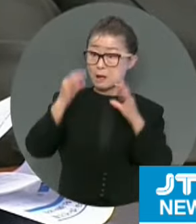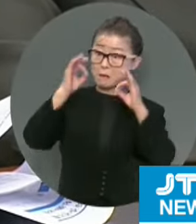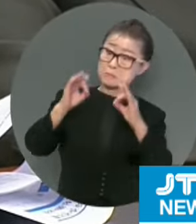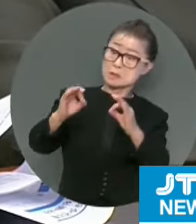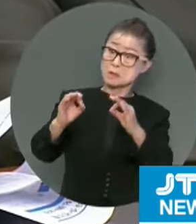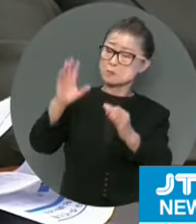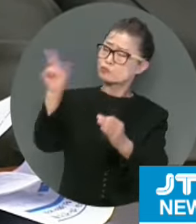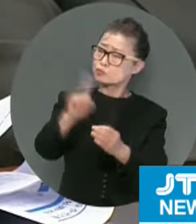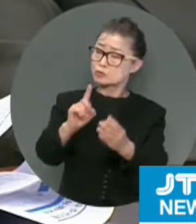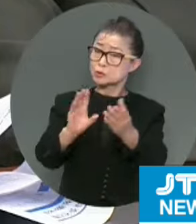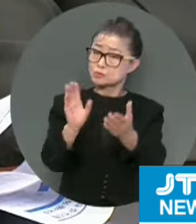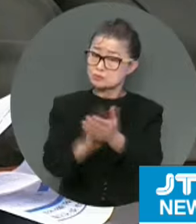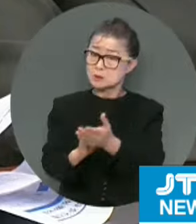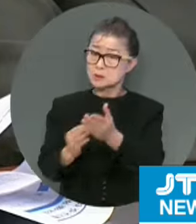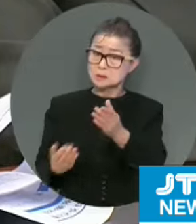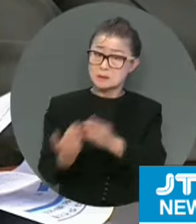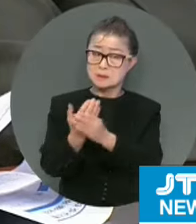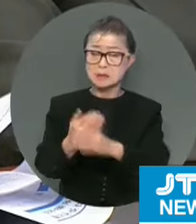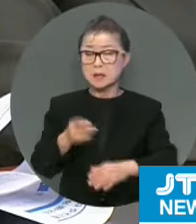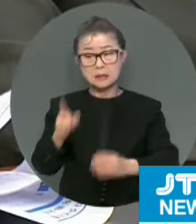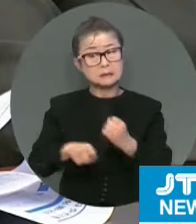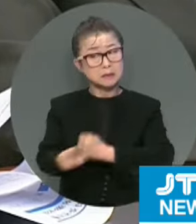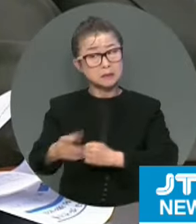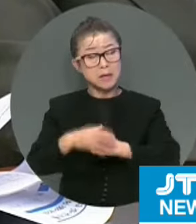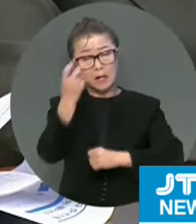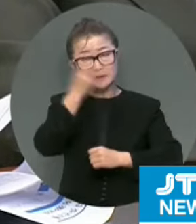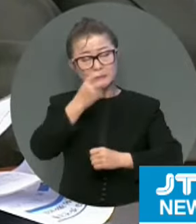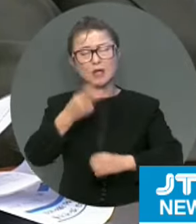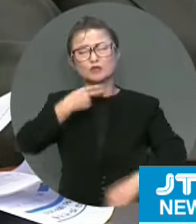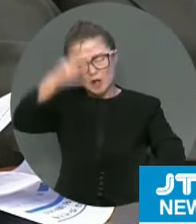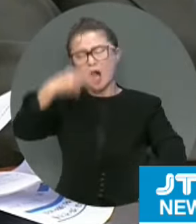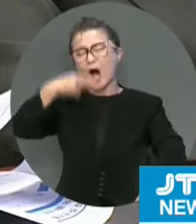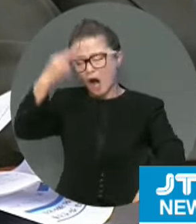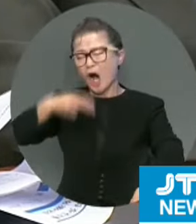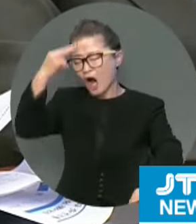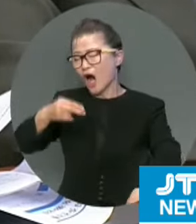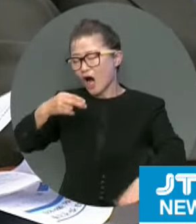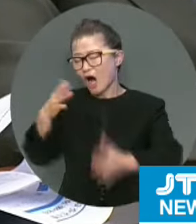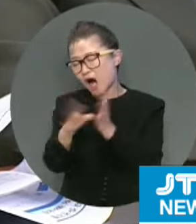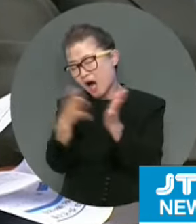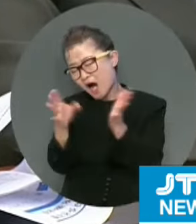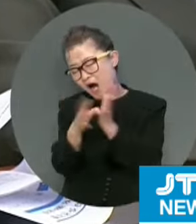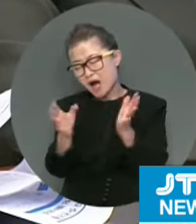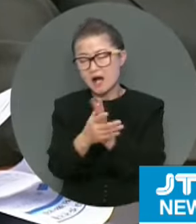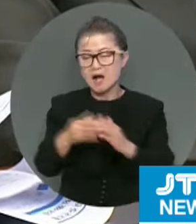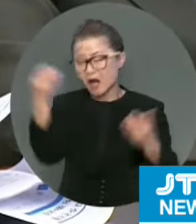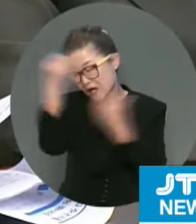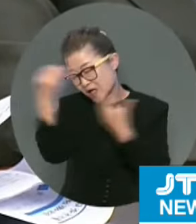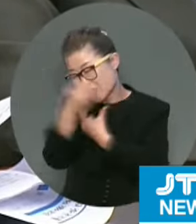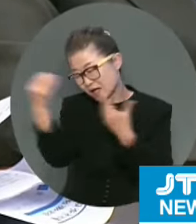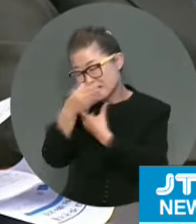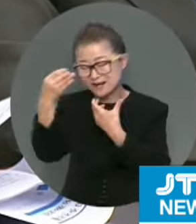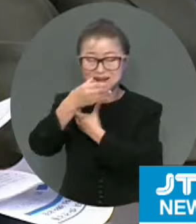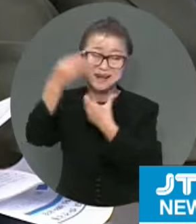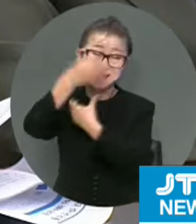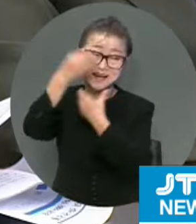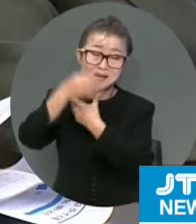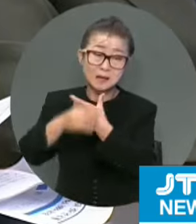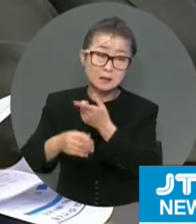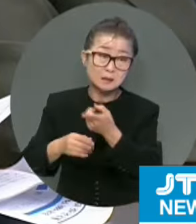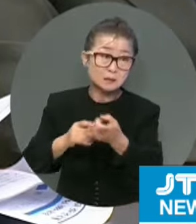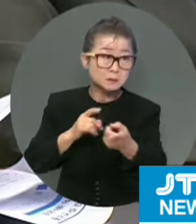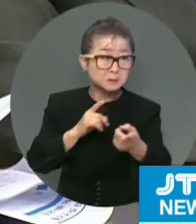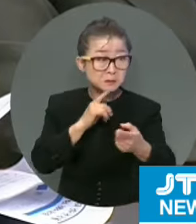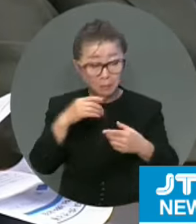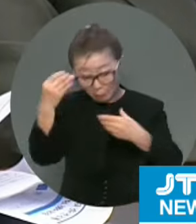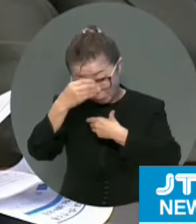있었던 것은 검사들이 술을 먹고 추태를 부리고 오물이 나왔던 것까지는 울산지검장이 다 이야기했습니다. 그동안 이런